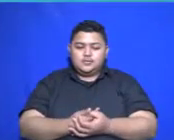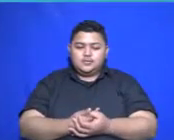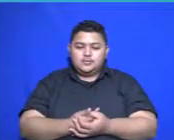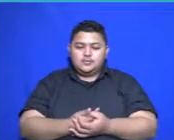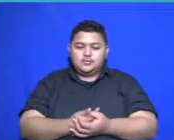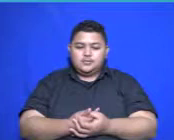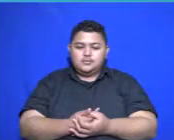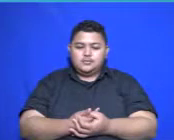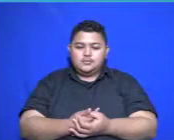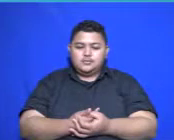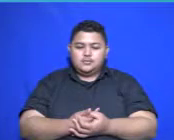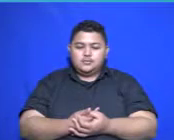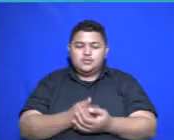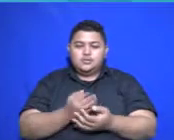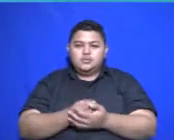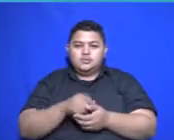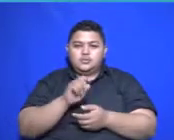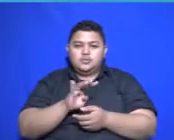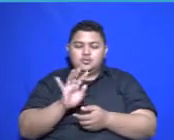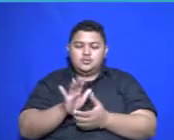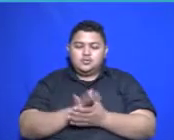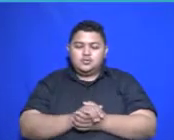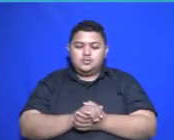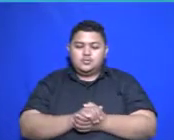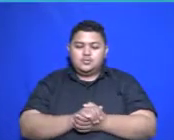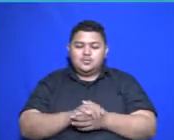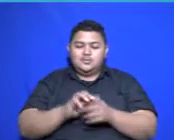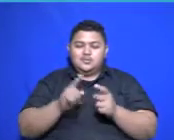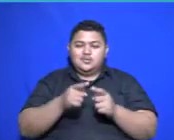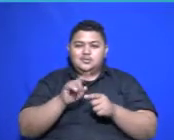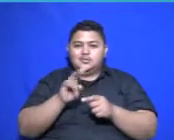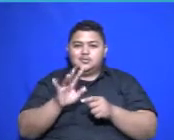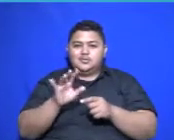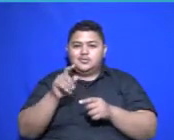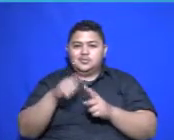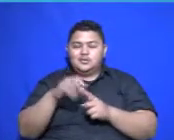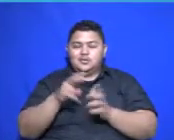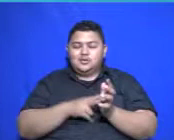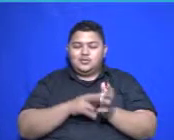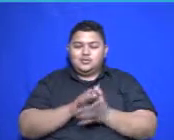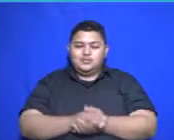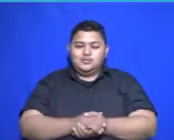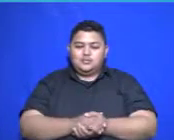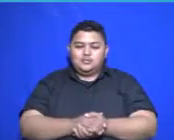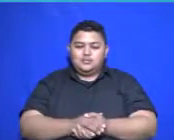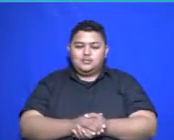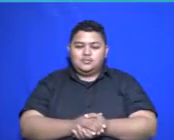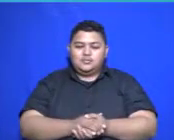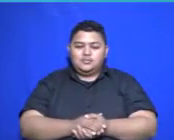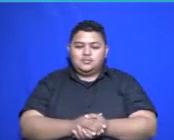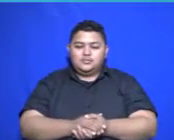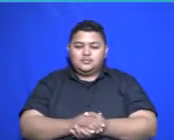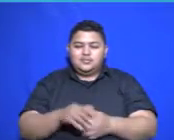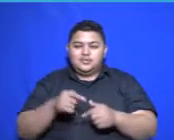di rata-rata 9,5. Yang tertinggi 12,2 ton di Sukarjo. Ini yang berhasil. Nah sekarang